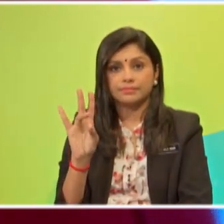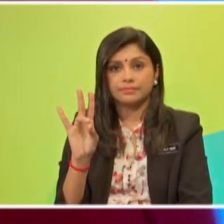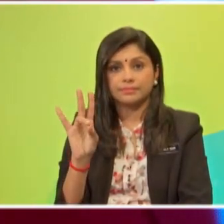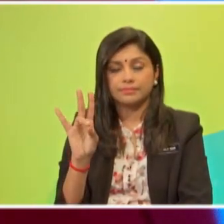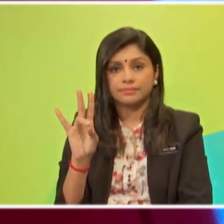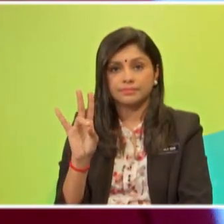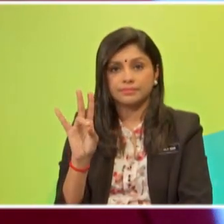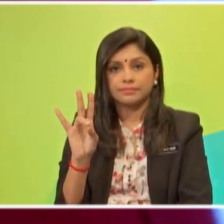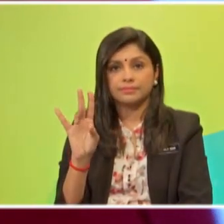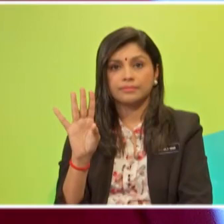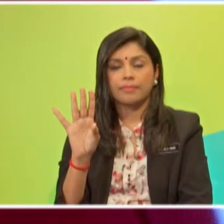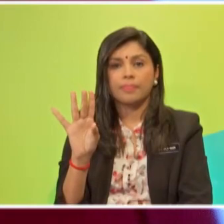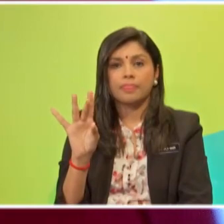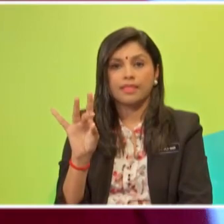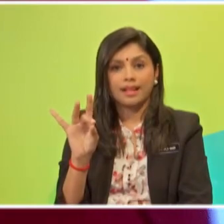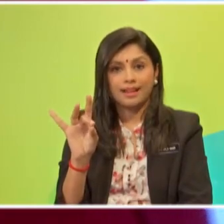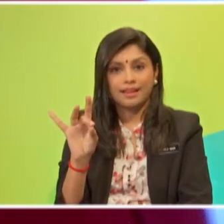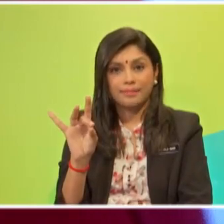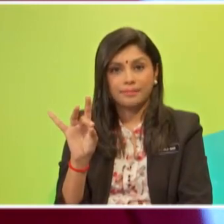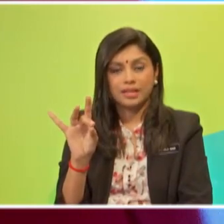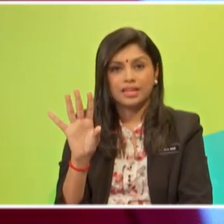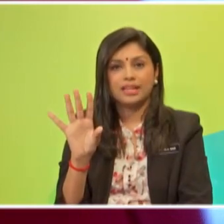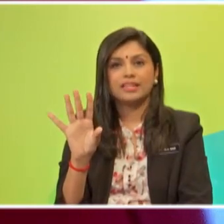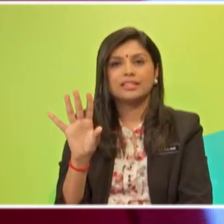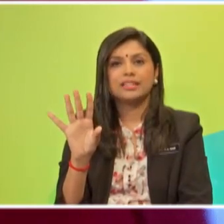enam, tujuh, lapan,